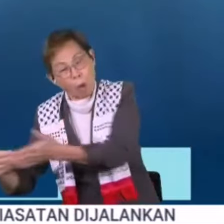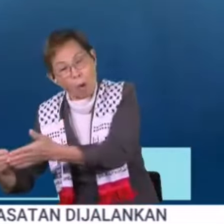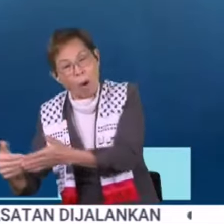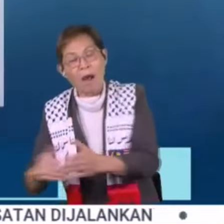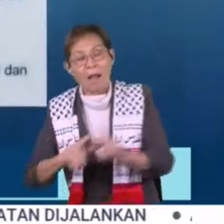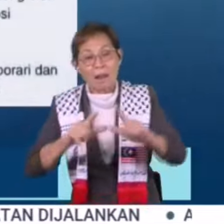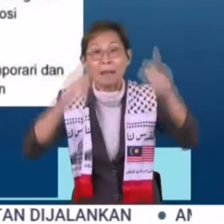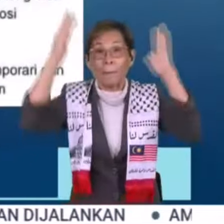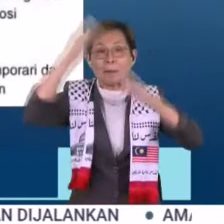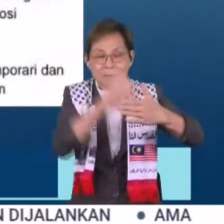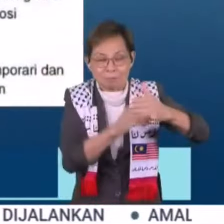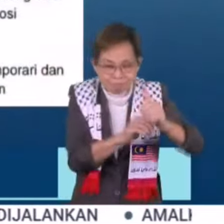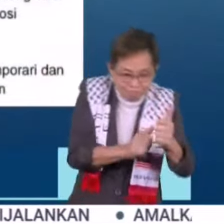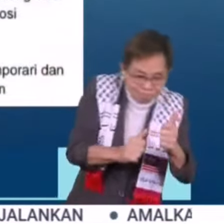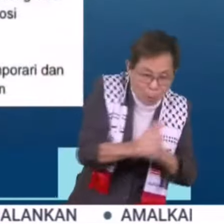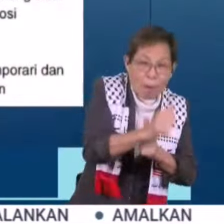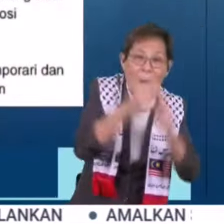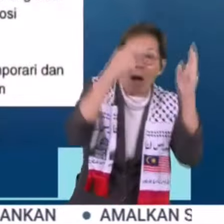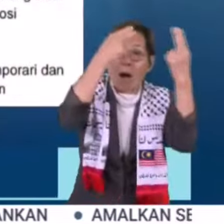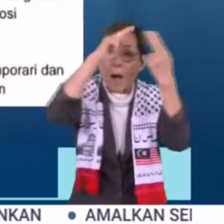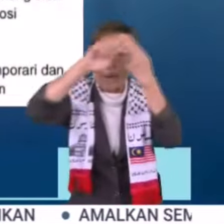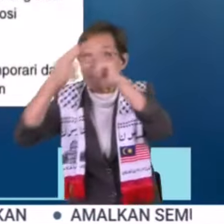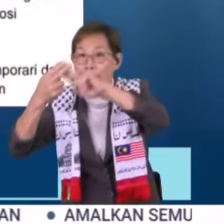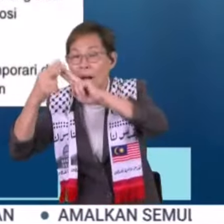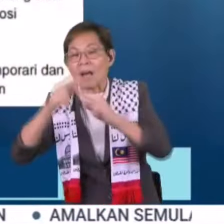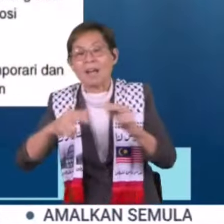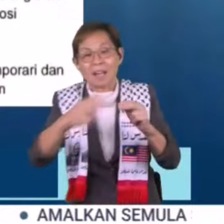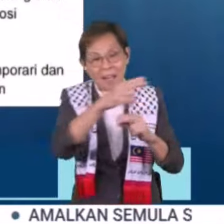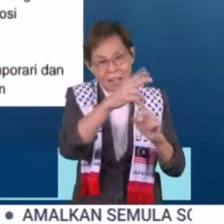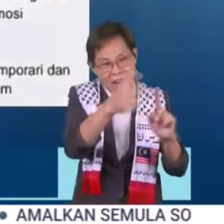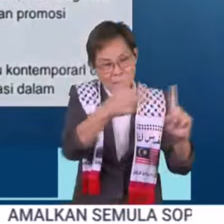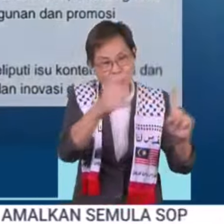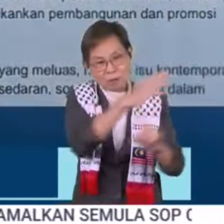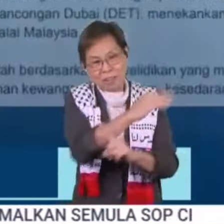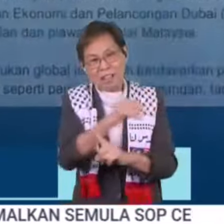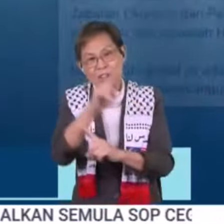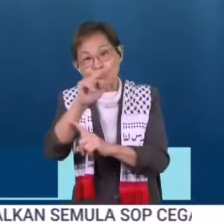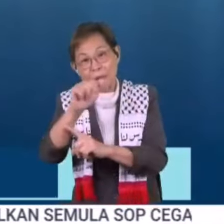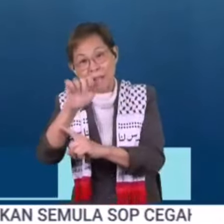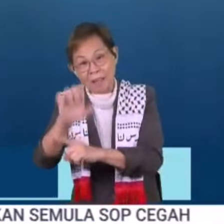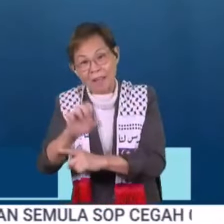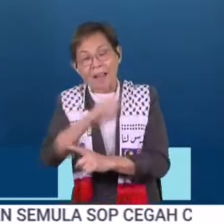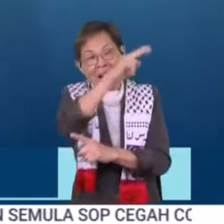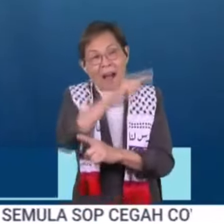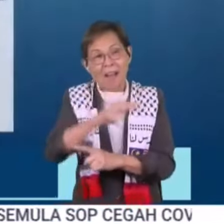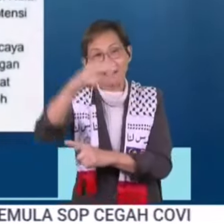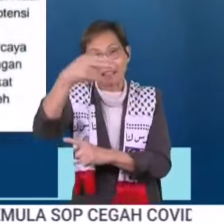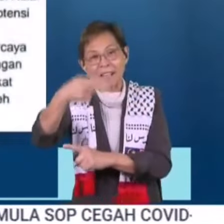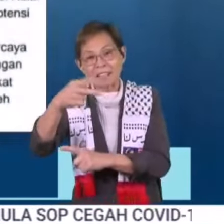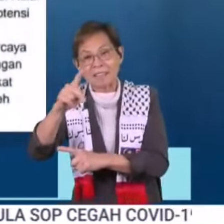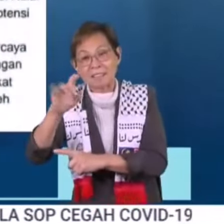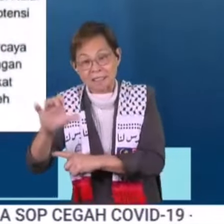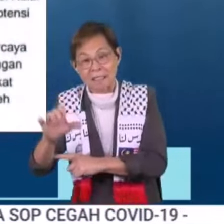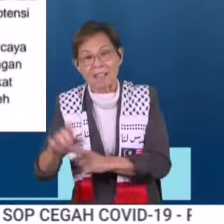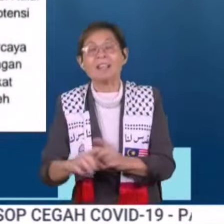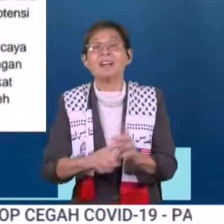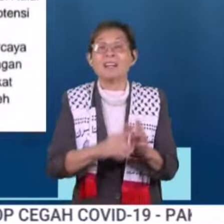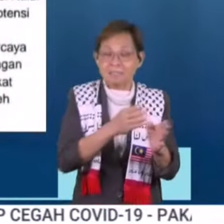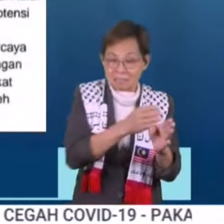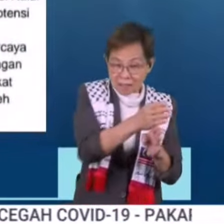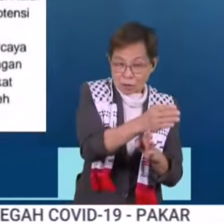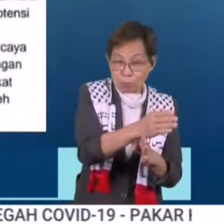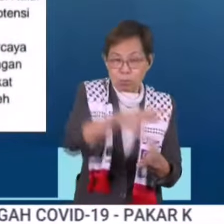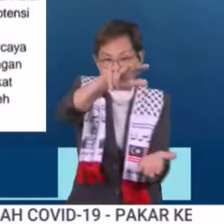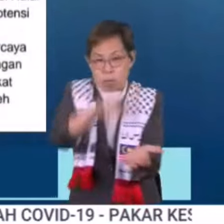di hadapan Arab Saudi, Indonesia dan juga UAE. Perbadanan Pembangunan Halal HDC memaklumkan antara sektor yang